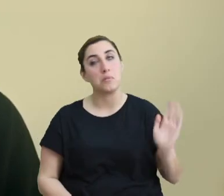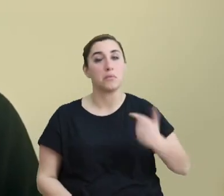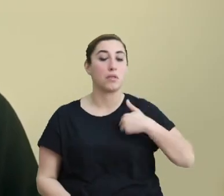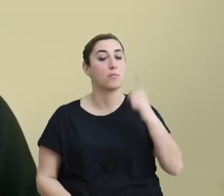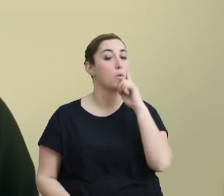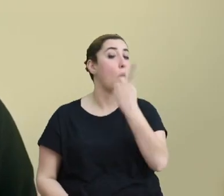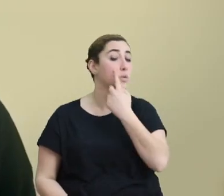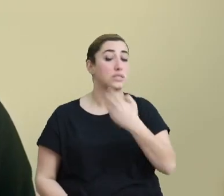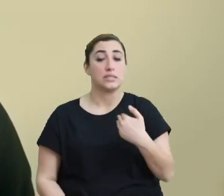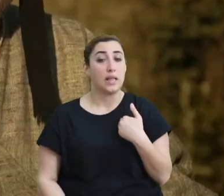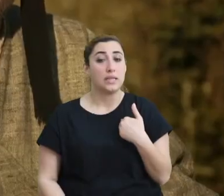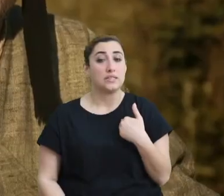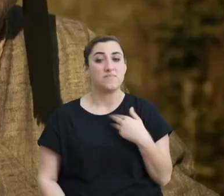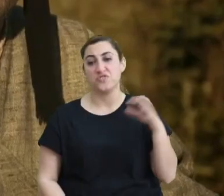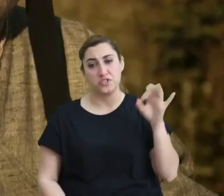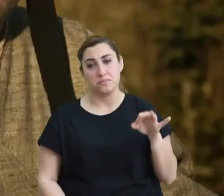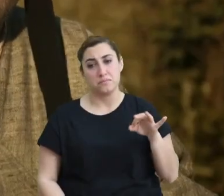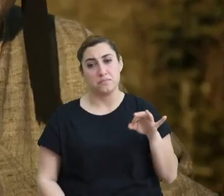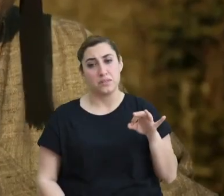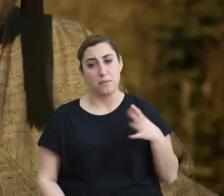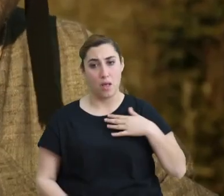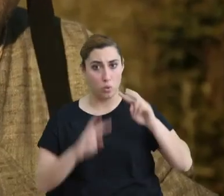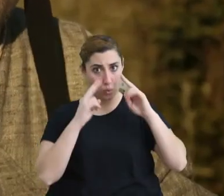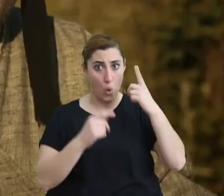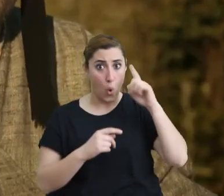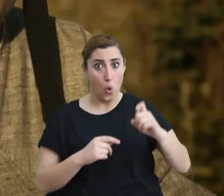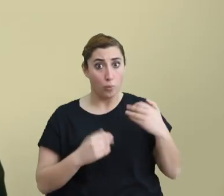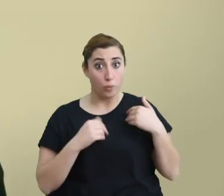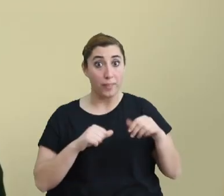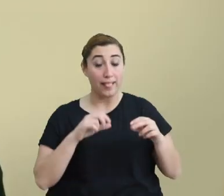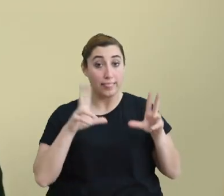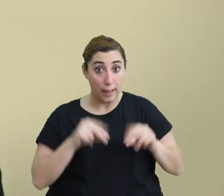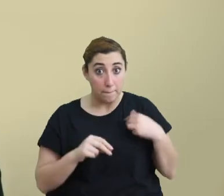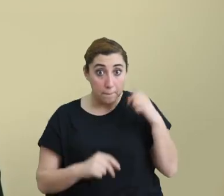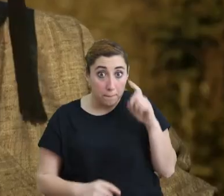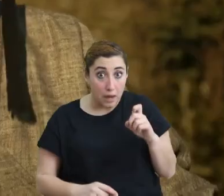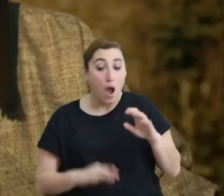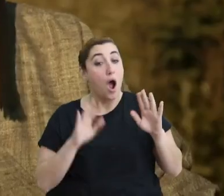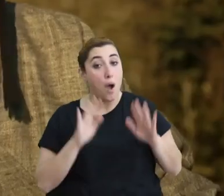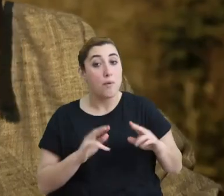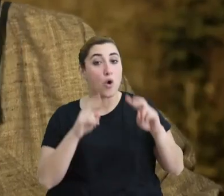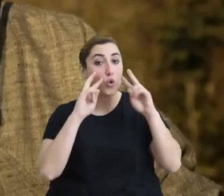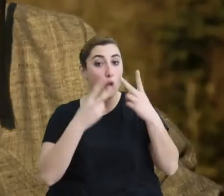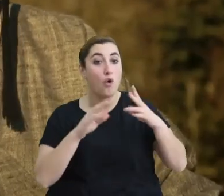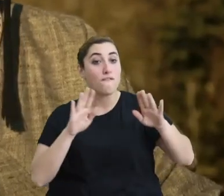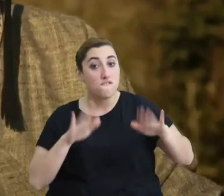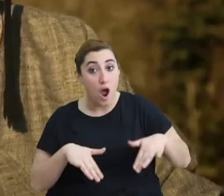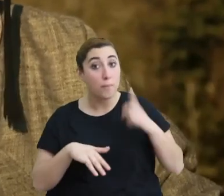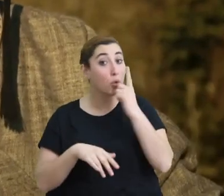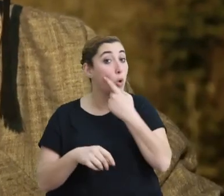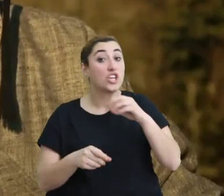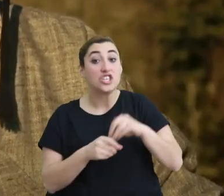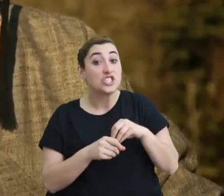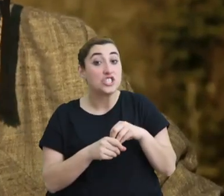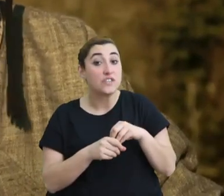benim gözlerim... ...şimdi ben kör müyüm büsbütün? Ama körlük var mıdır